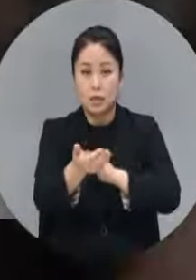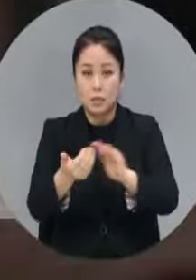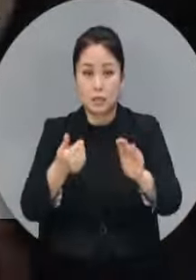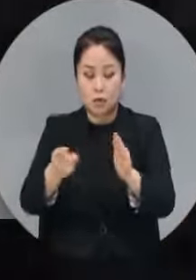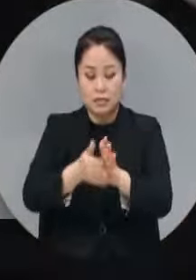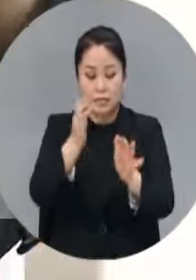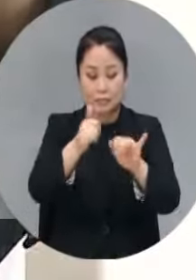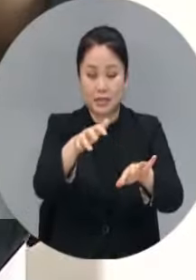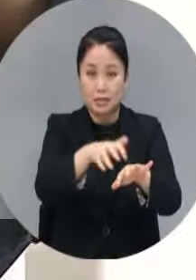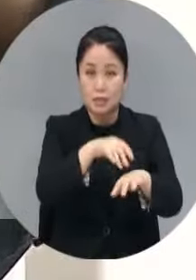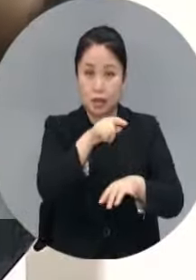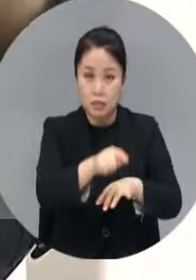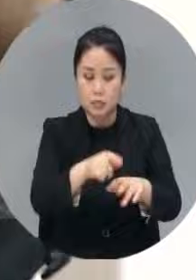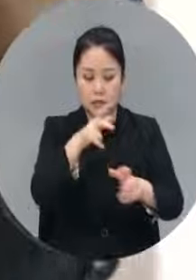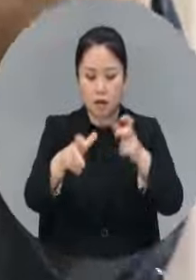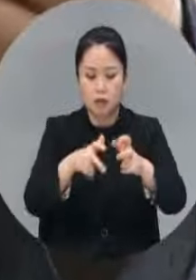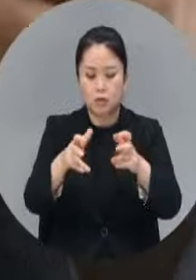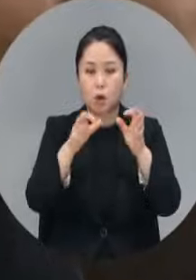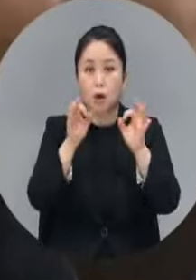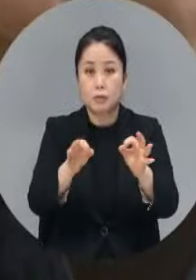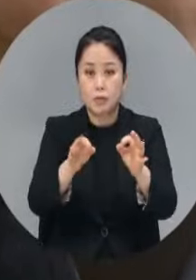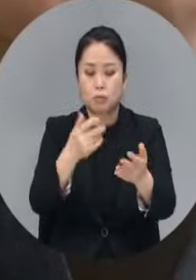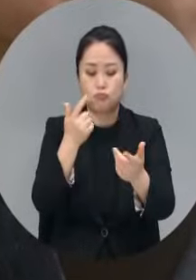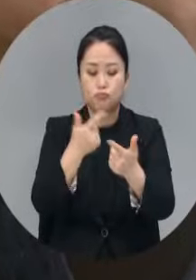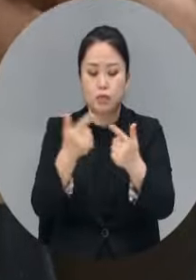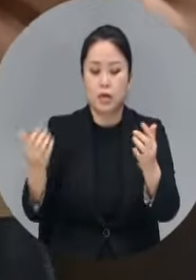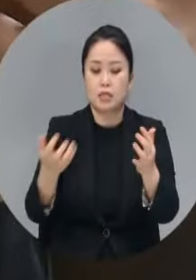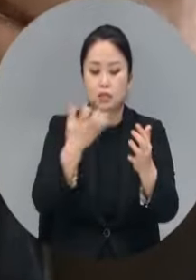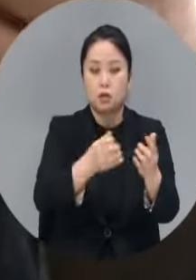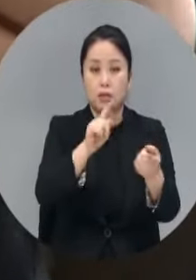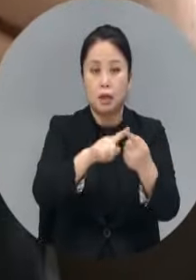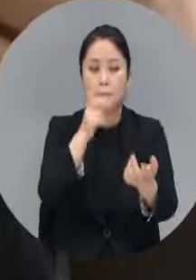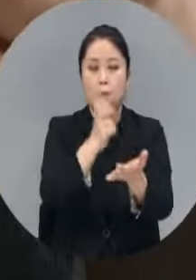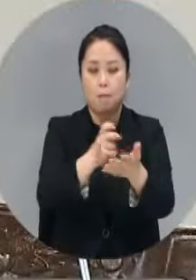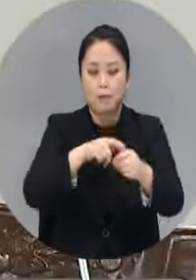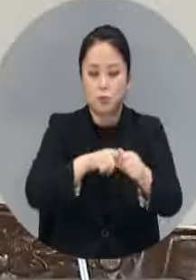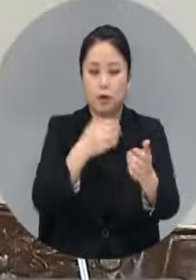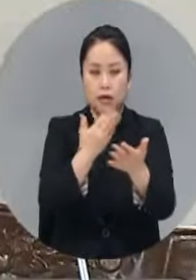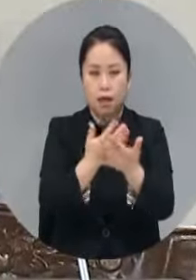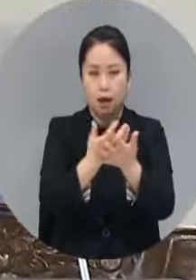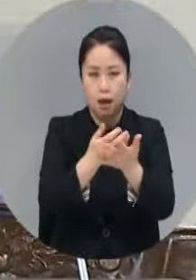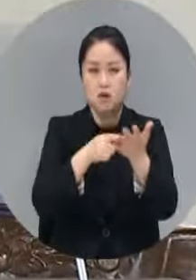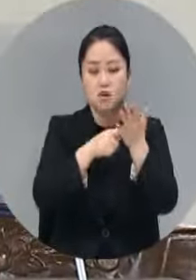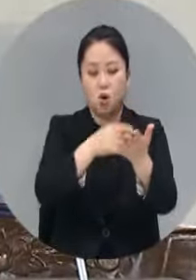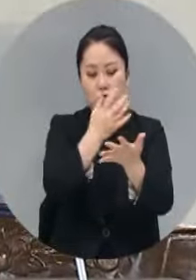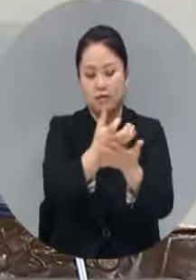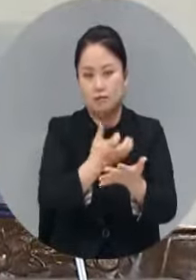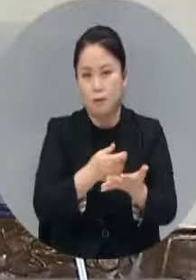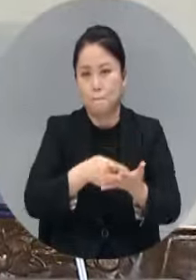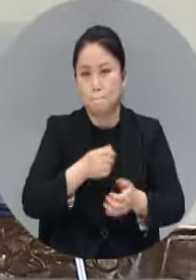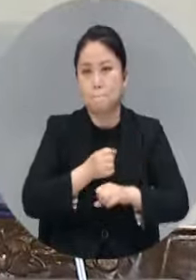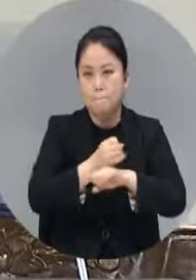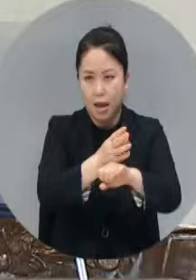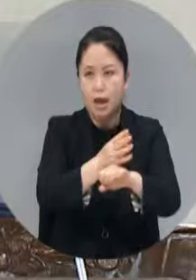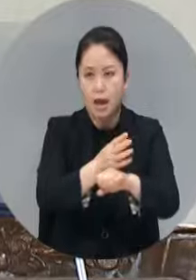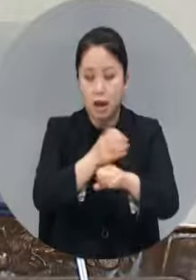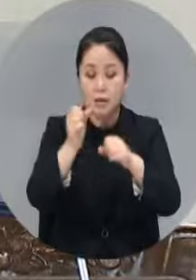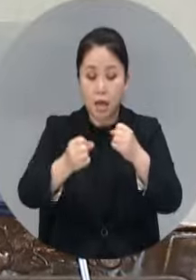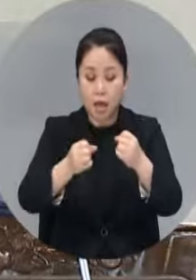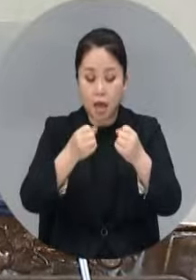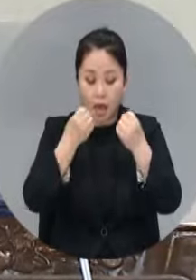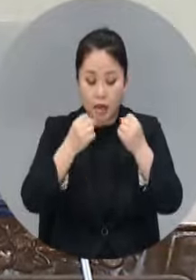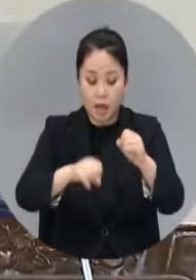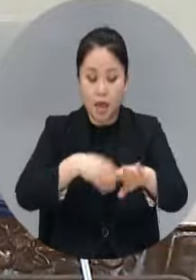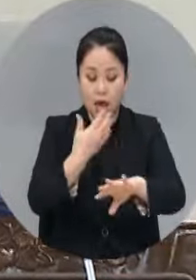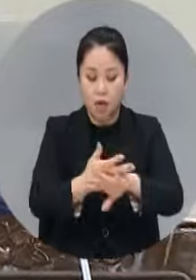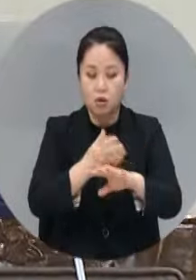이전을 위한 법안 통과 촉구 건의서를 전달했습니다. 개혁신당이 우리 산업은행법 개정에 함께 동참을 해서